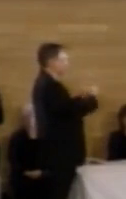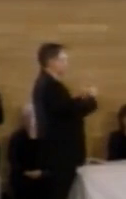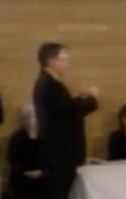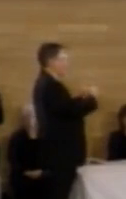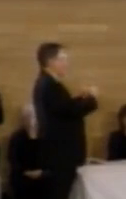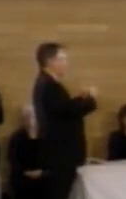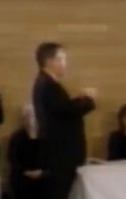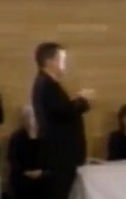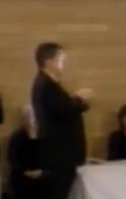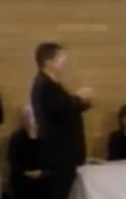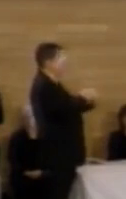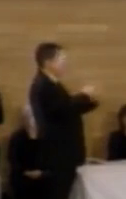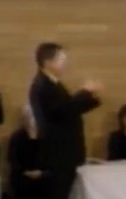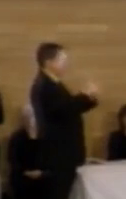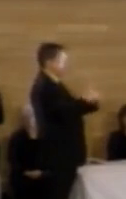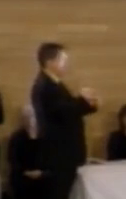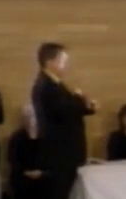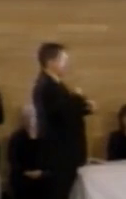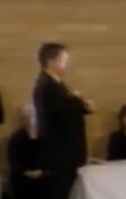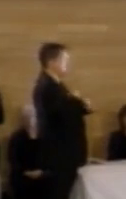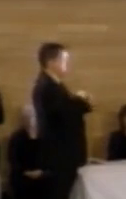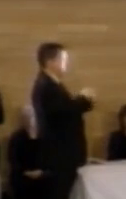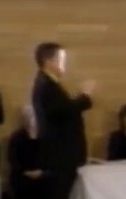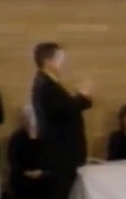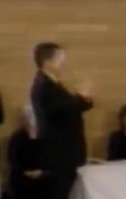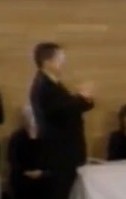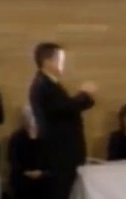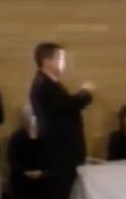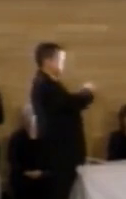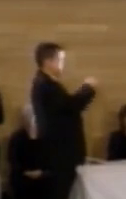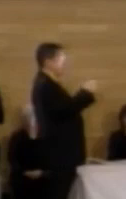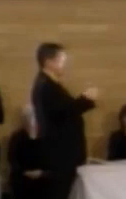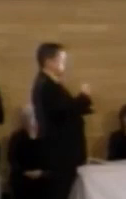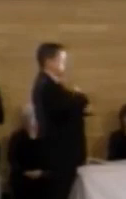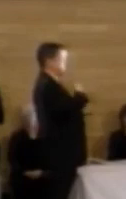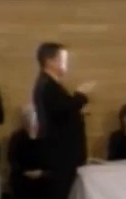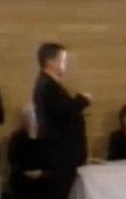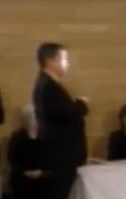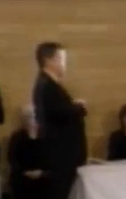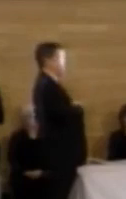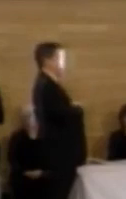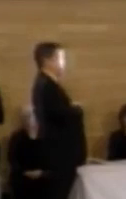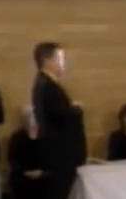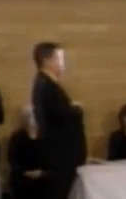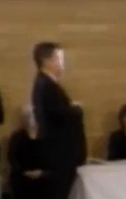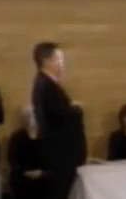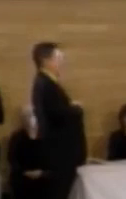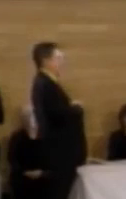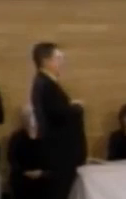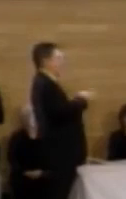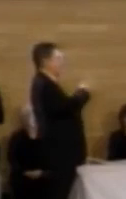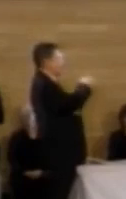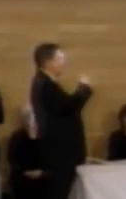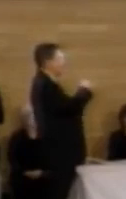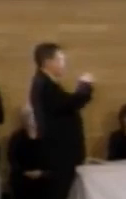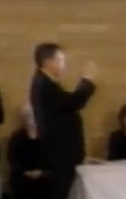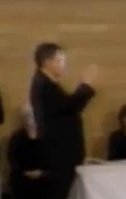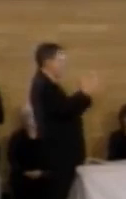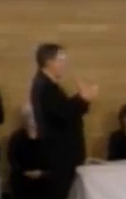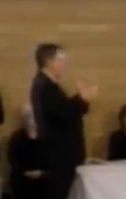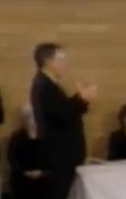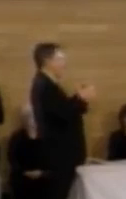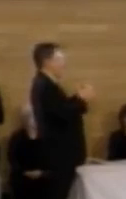昨年12月には三陸沿岸道路が全線開通し、 県土の縦軸横軸を構想